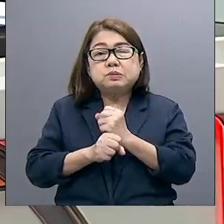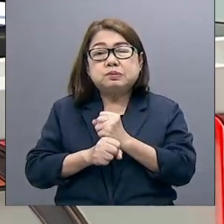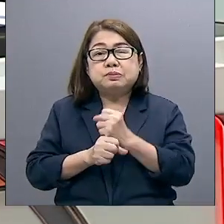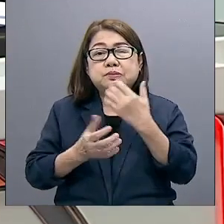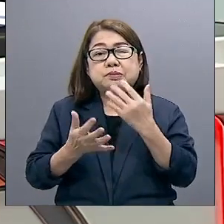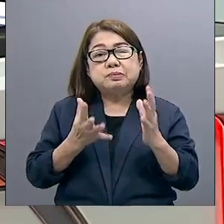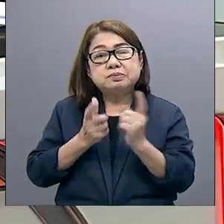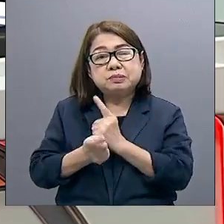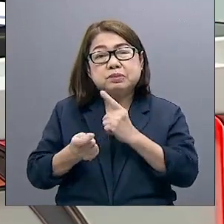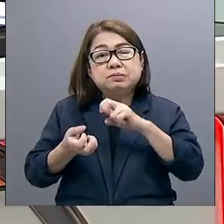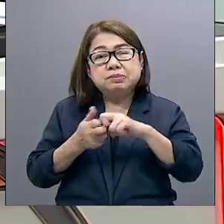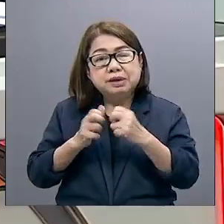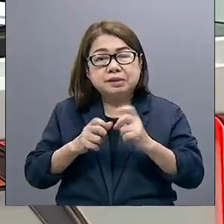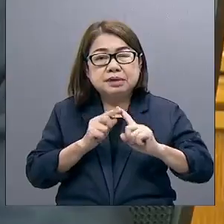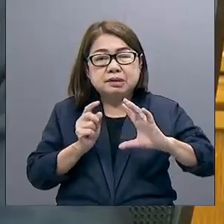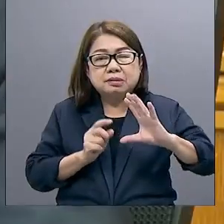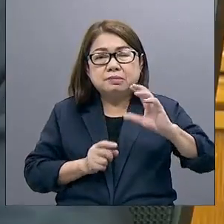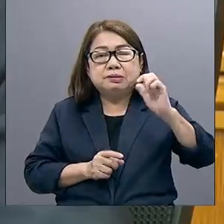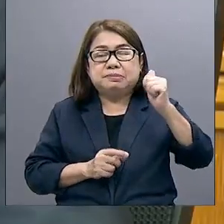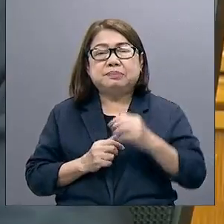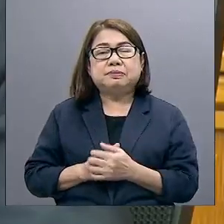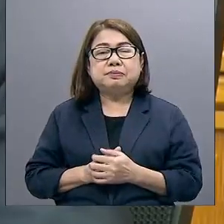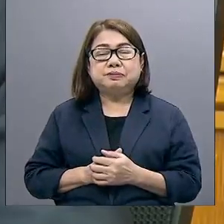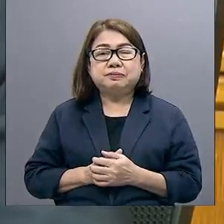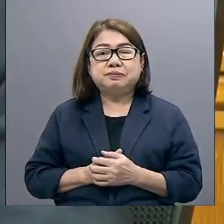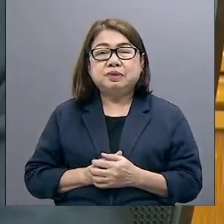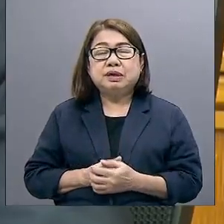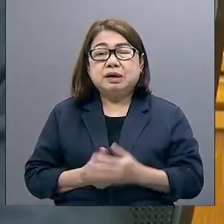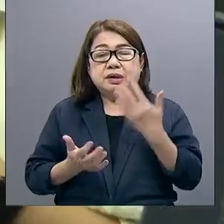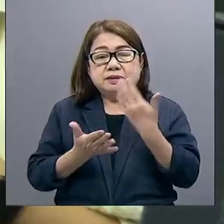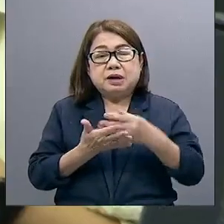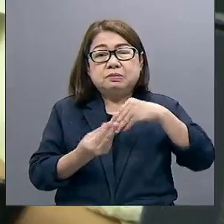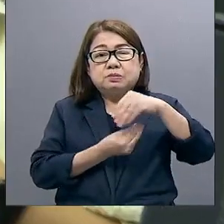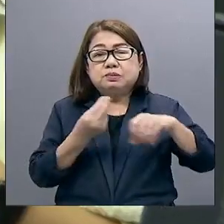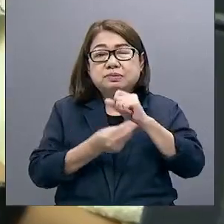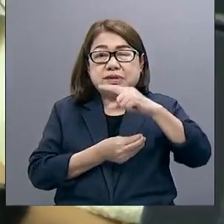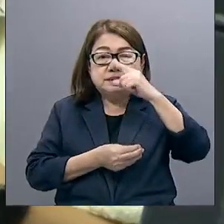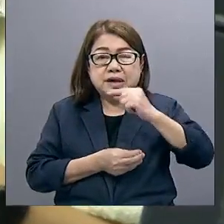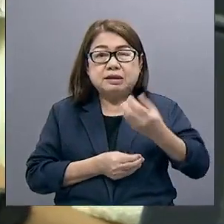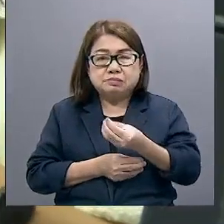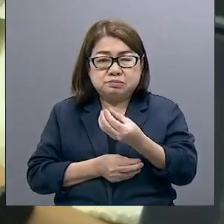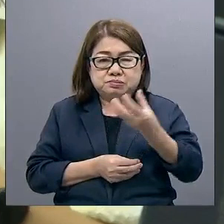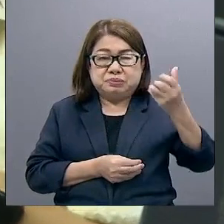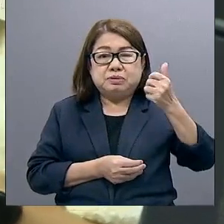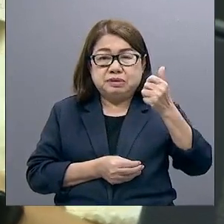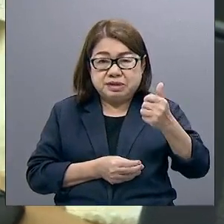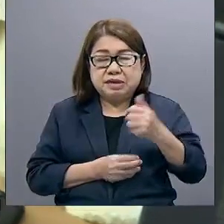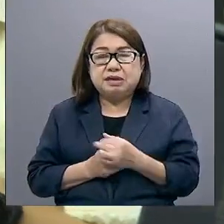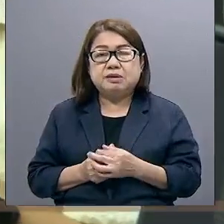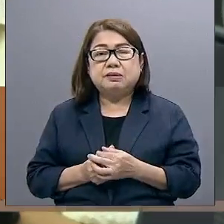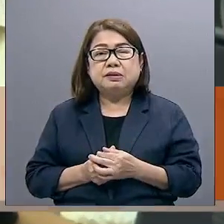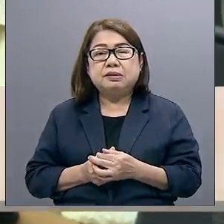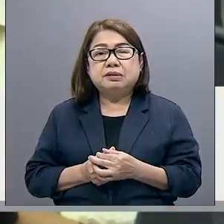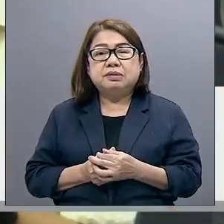ทางสังคมเริ่มดีขึ้นค่ะเศรษฐกิจไทยตอนนี้ถือว่าฟื้นตัวต่อเนื่องนะคะนายดนุชา